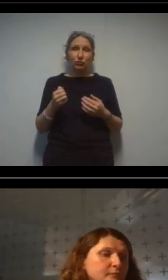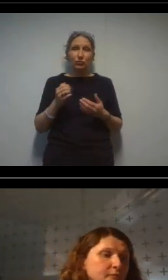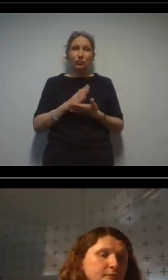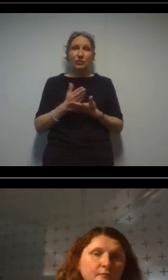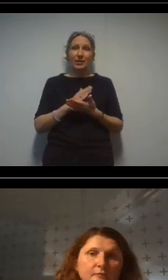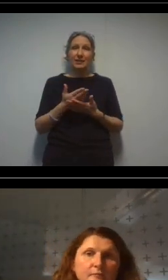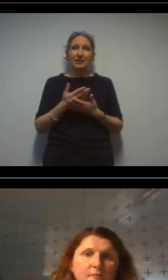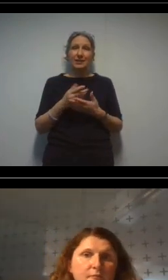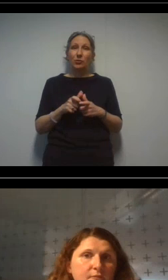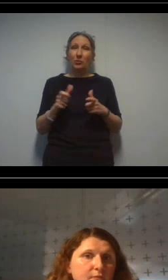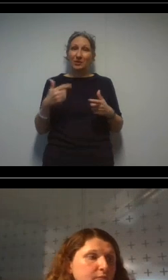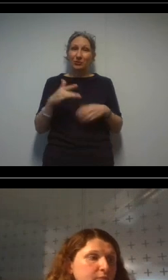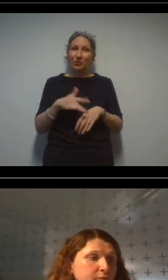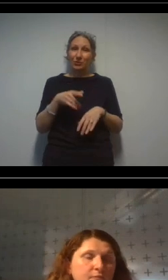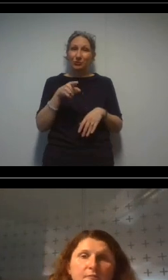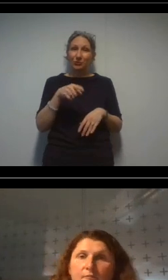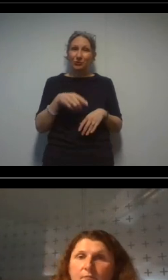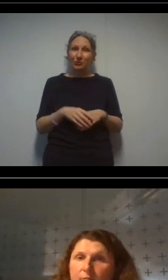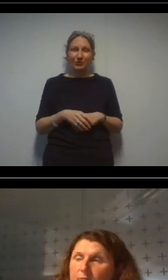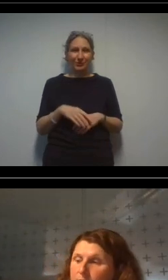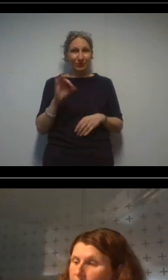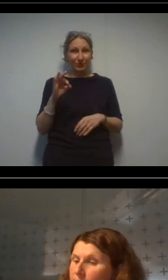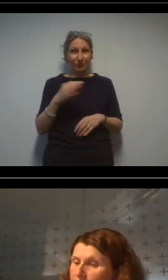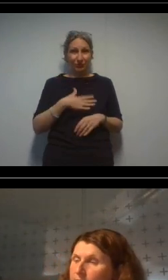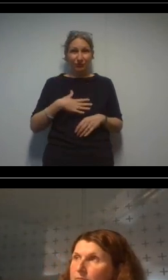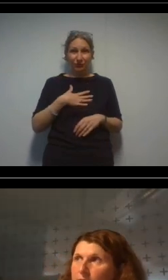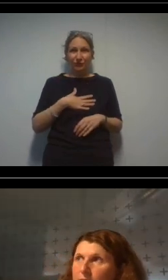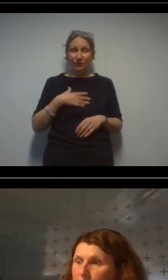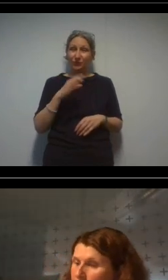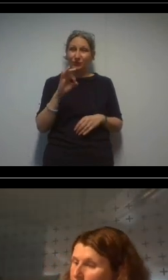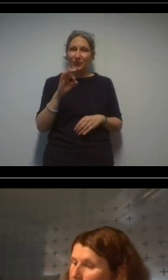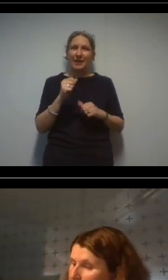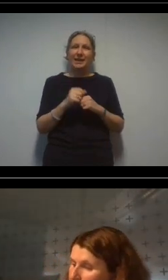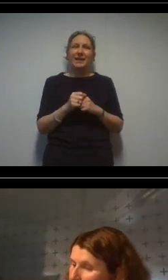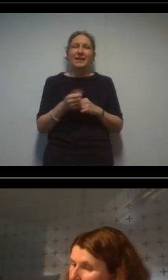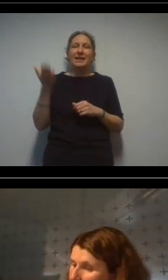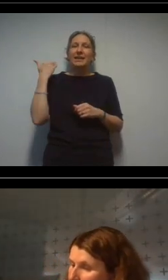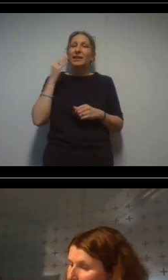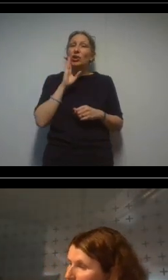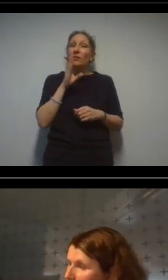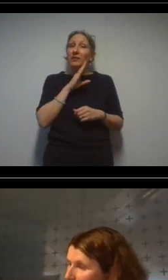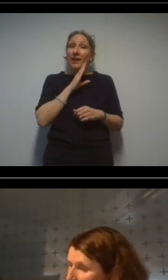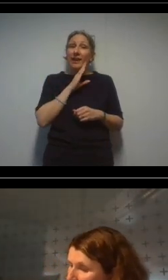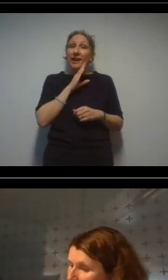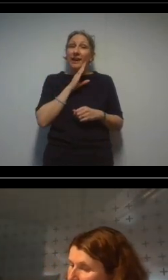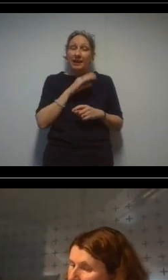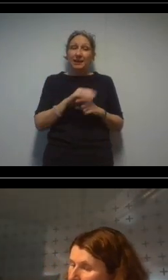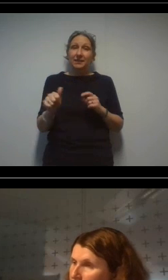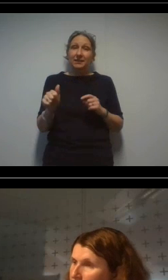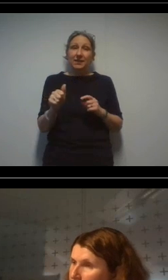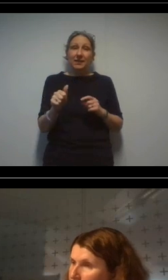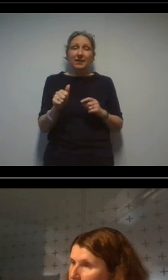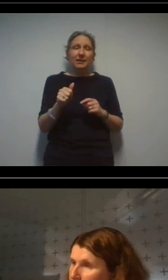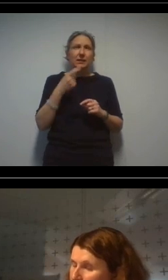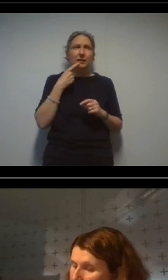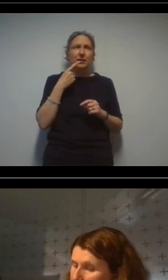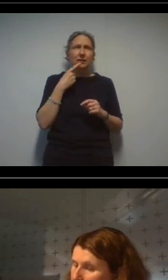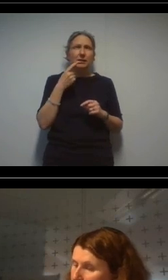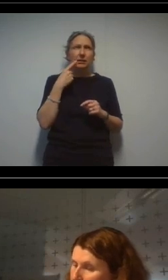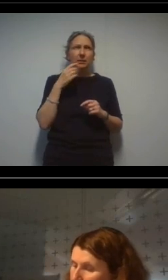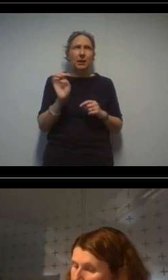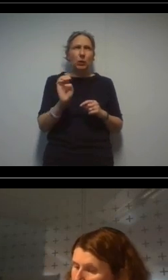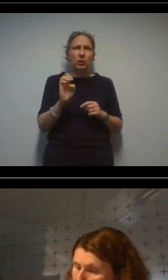nous. Oui, avec plaisir. On en a fait un en janvier. Il me semble qu'on était mercredi ou